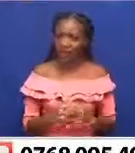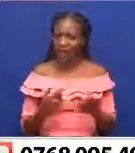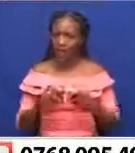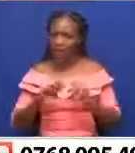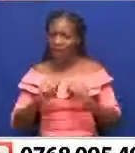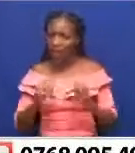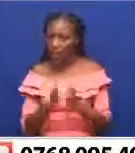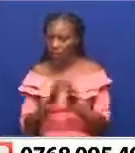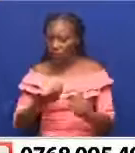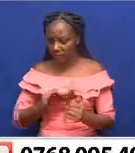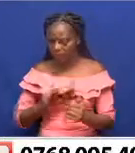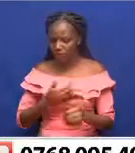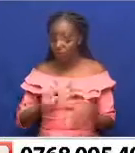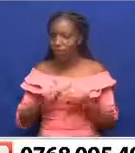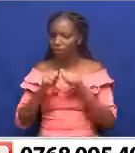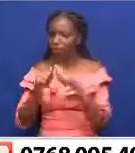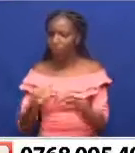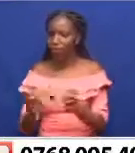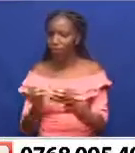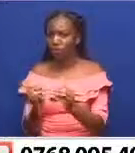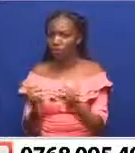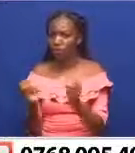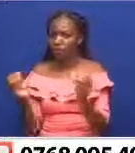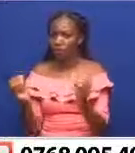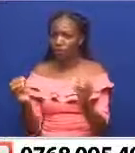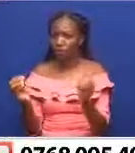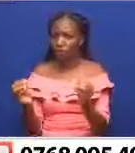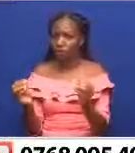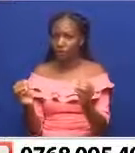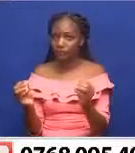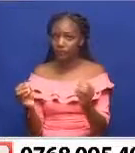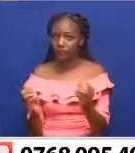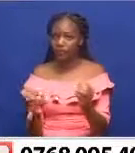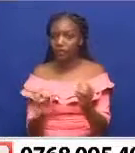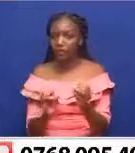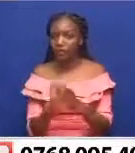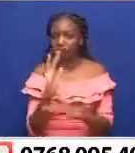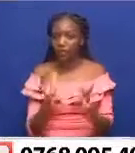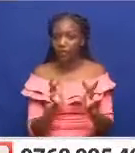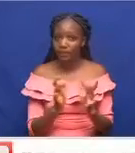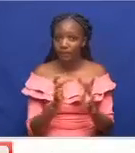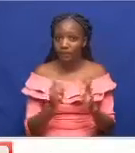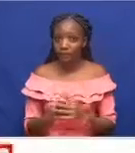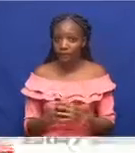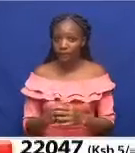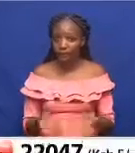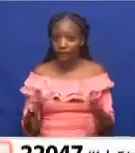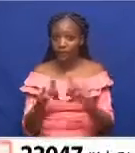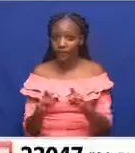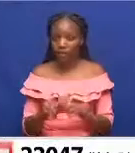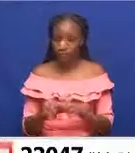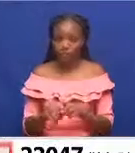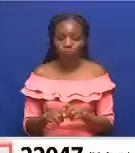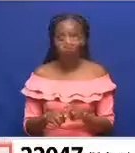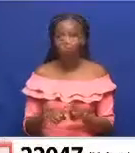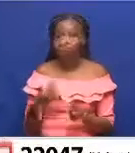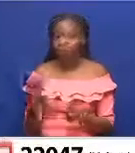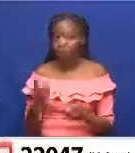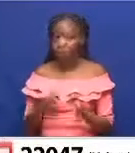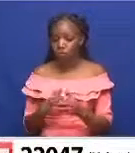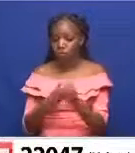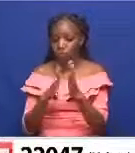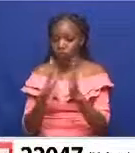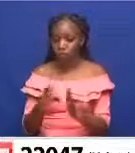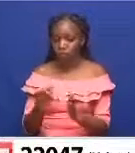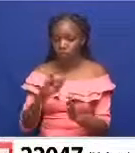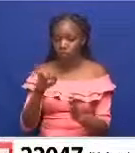council to convene all meetings virtually. Kiongozi wa wachache katika bunge la seneti James